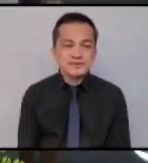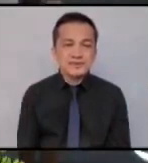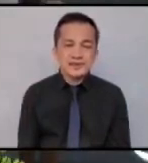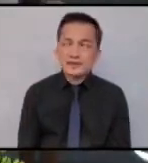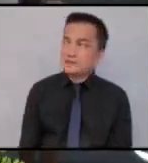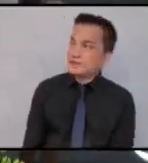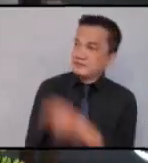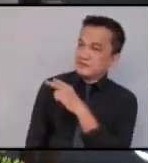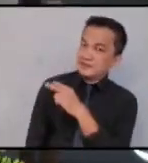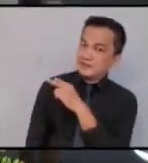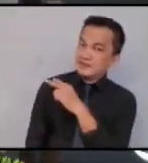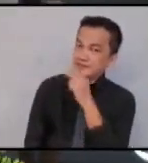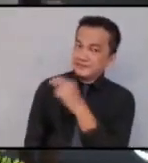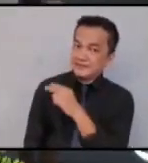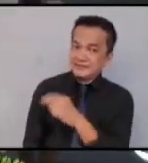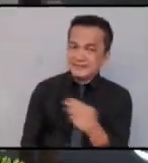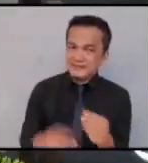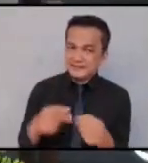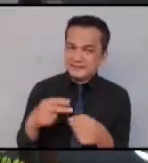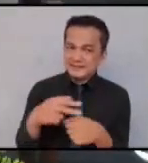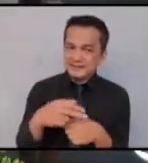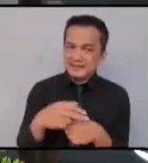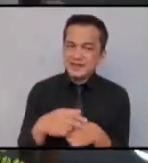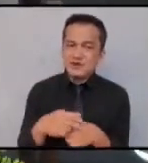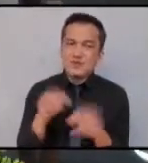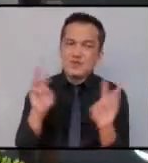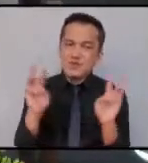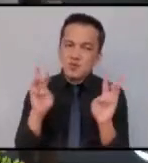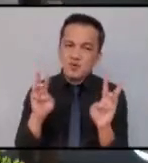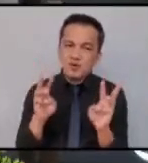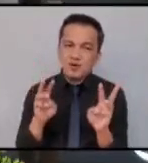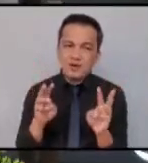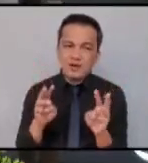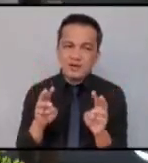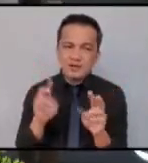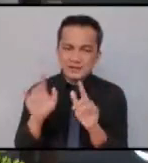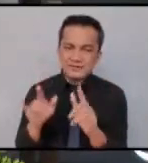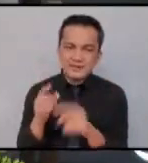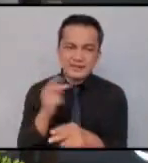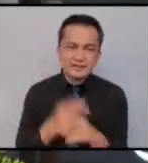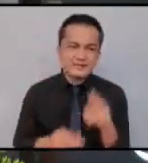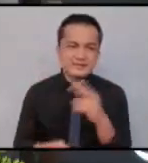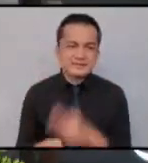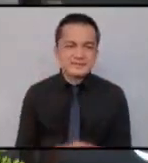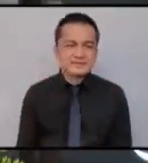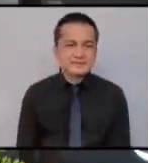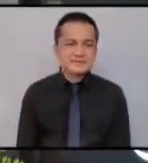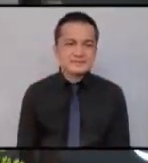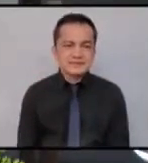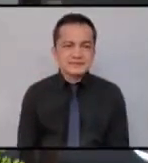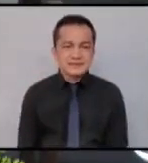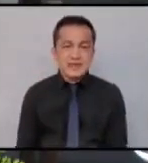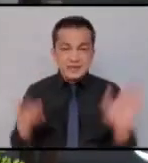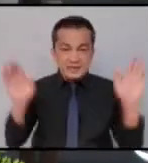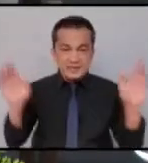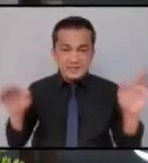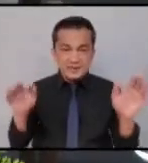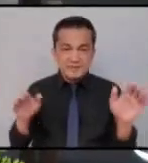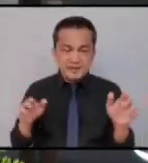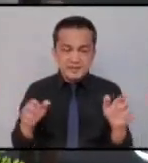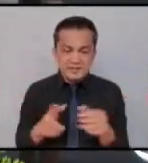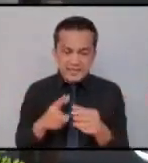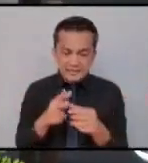niya, ginugupitan niya. Okay. Wow, I like the hands. Dahil nahati ko na yung pakpak, pwede mo nang gupitin yung isa. Anong gugupitin